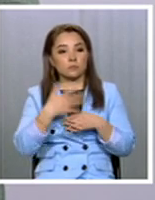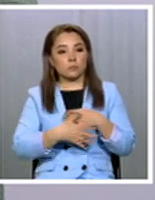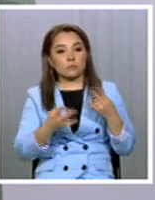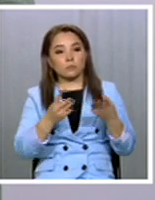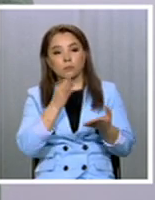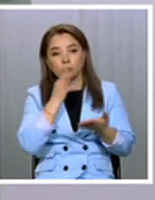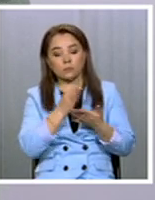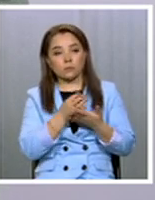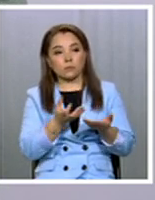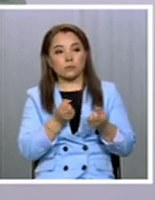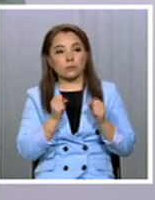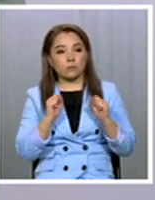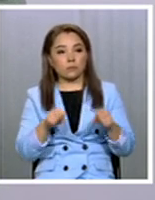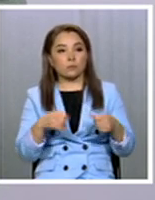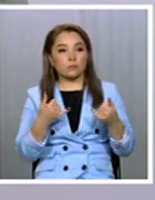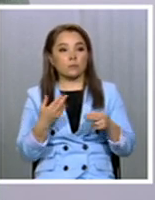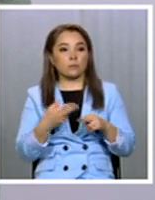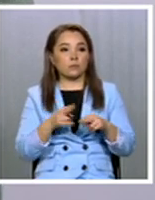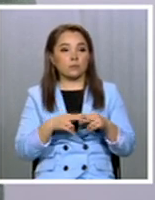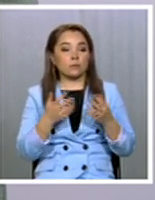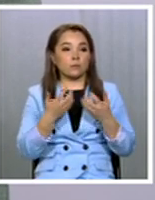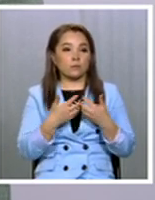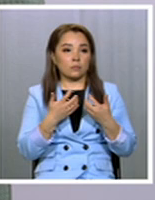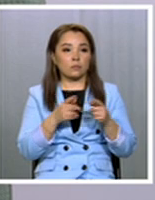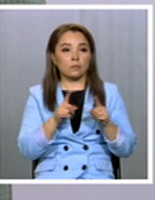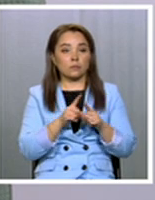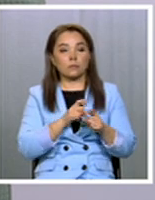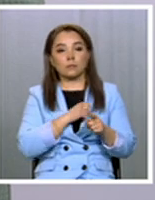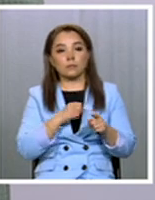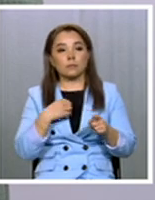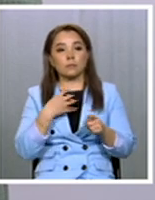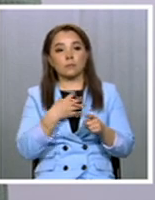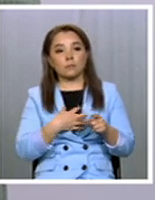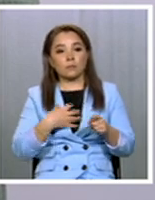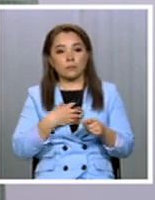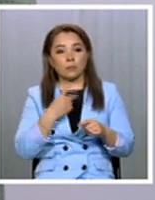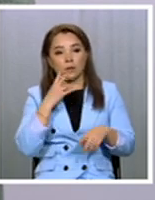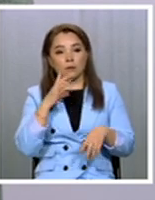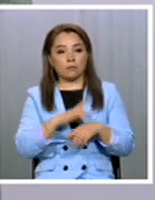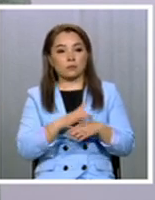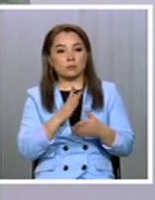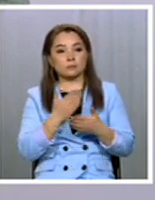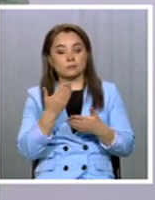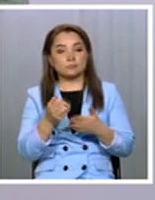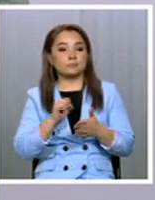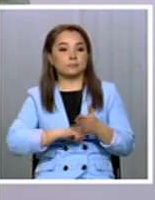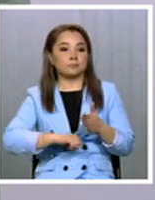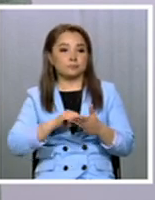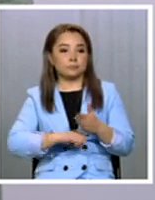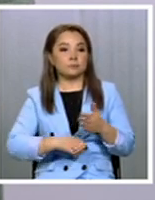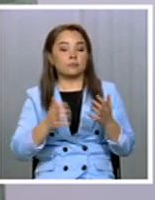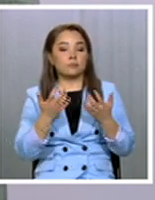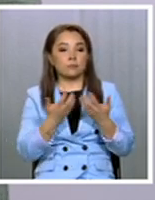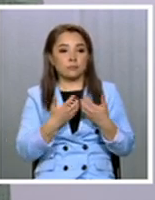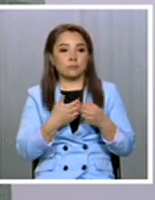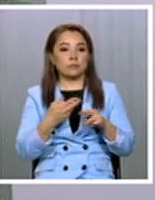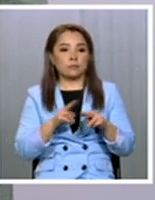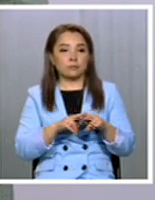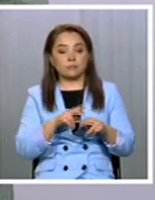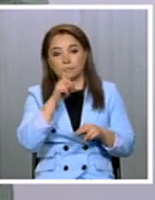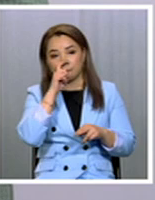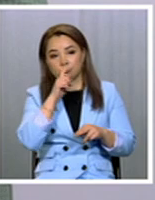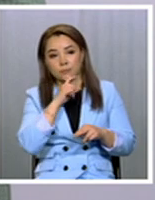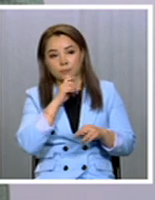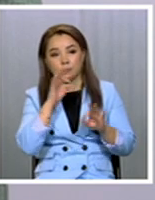болады. Бұл есеп шығаруда ең маңызды фактор. Себебі есептің шартын сіз дұрыс